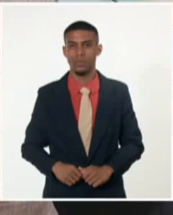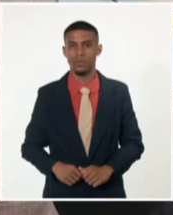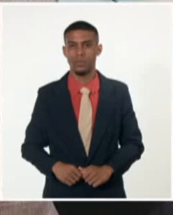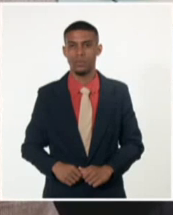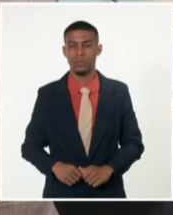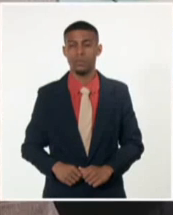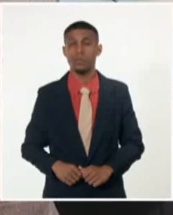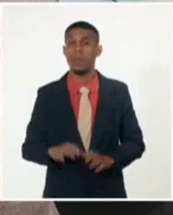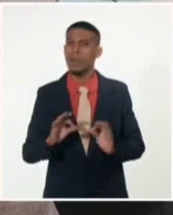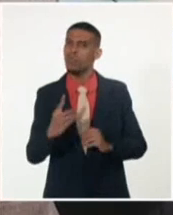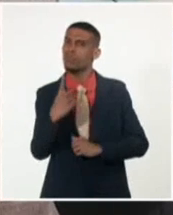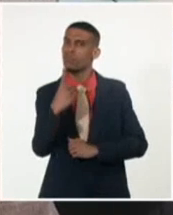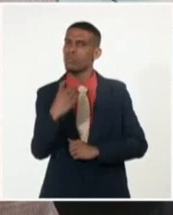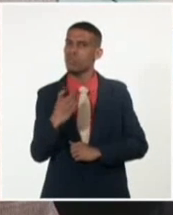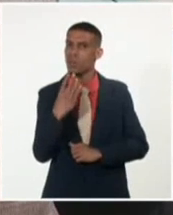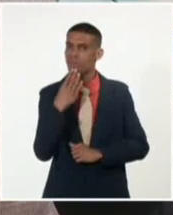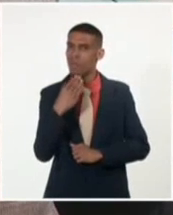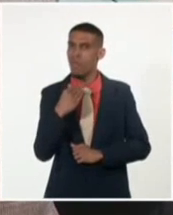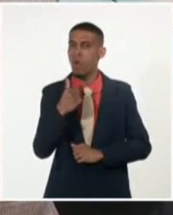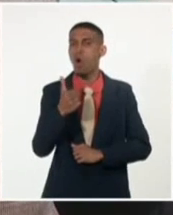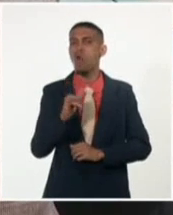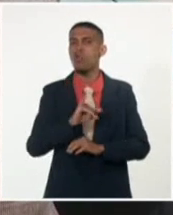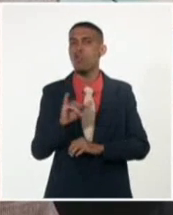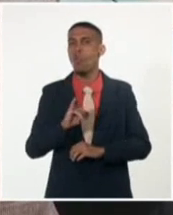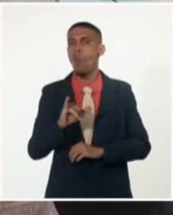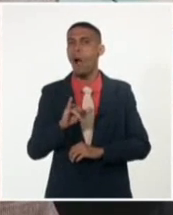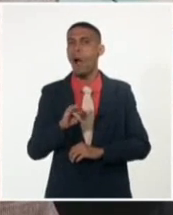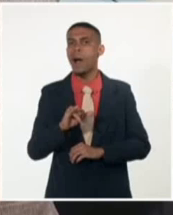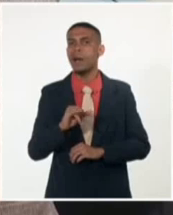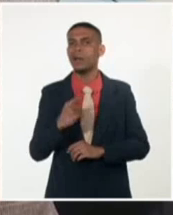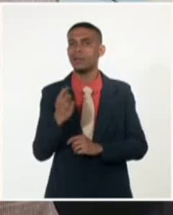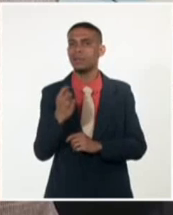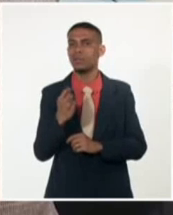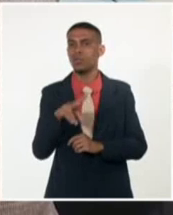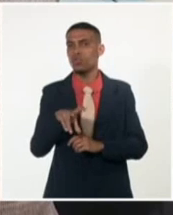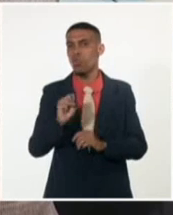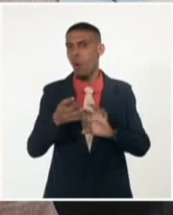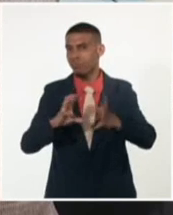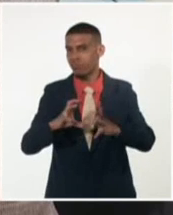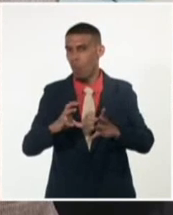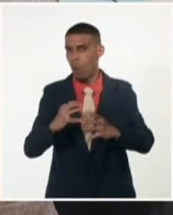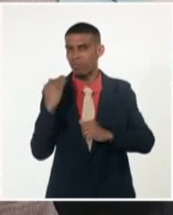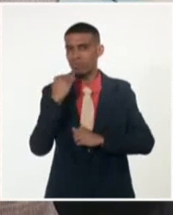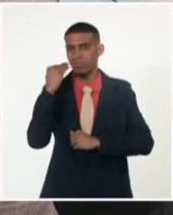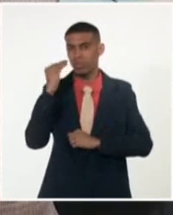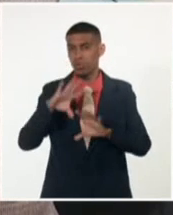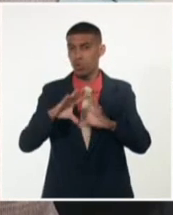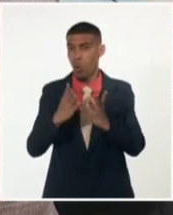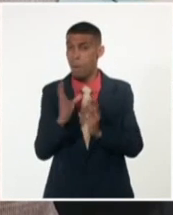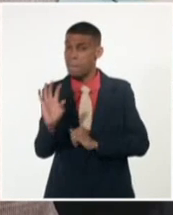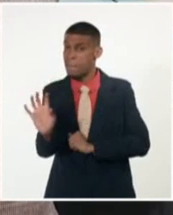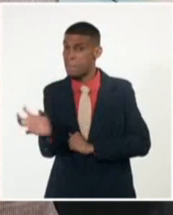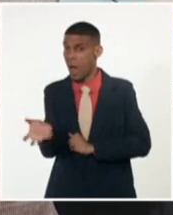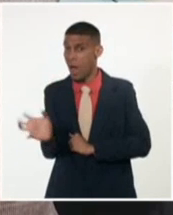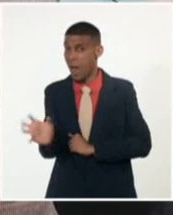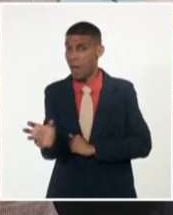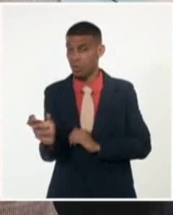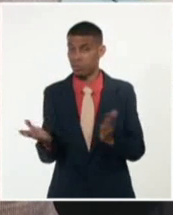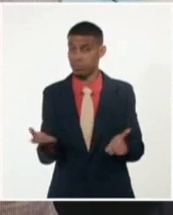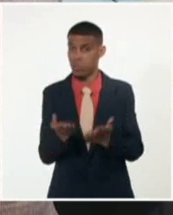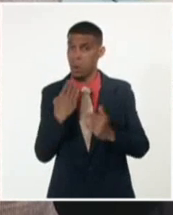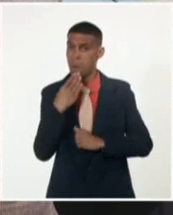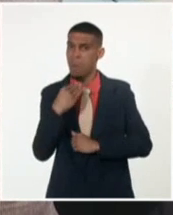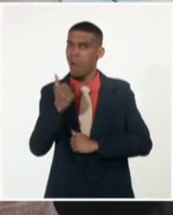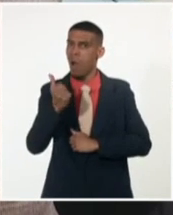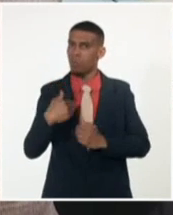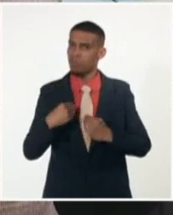Necesita una pronta y considerable recapitalización de los bancos multilaterales de desarrollo para mejorar sus